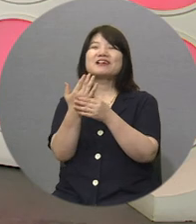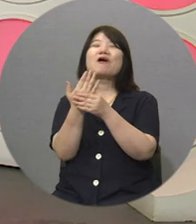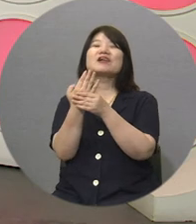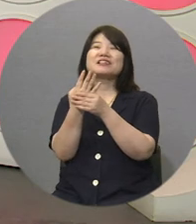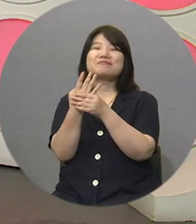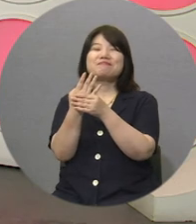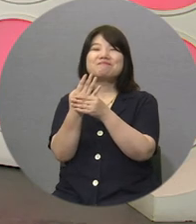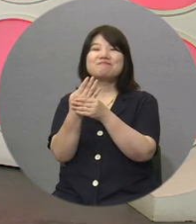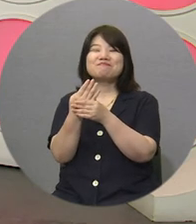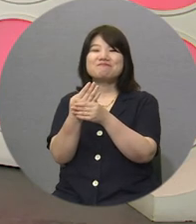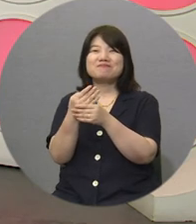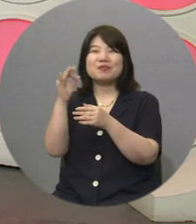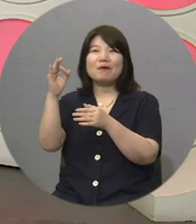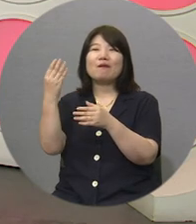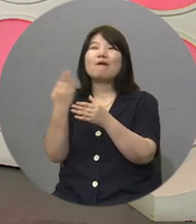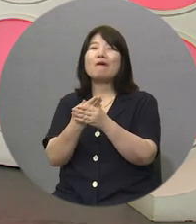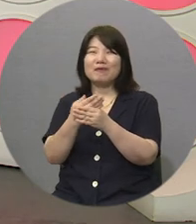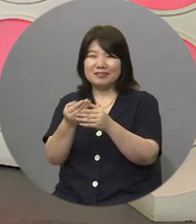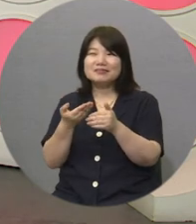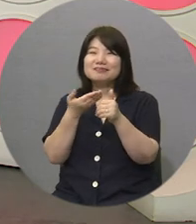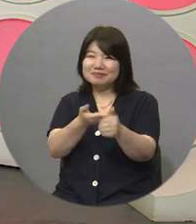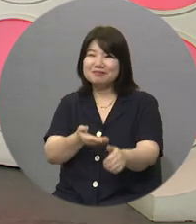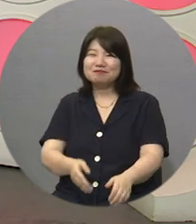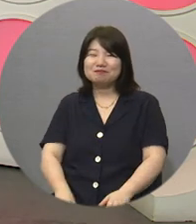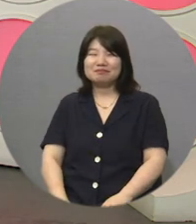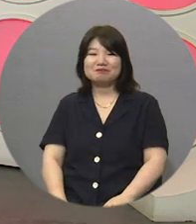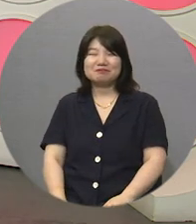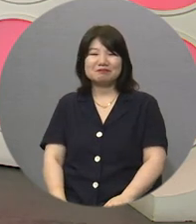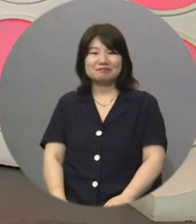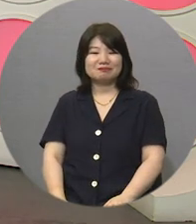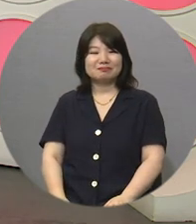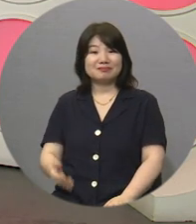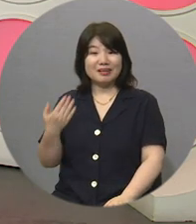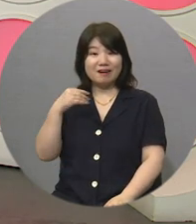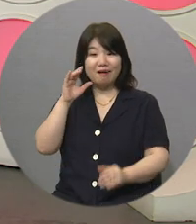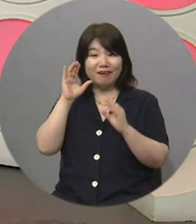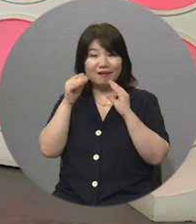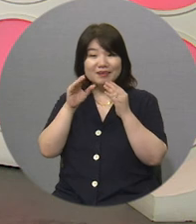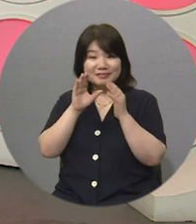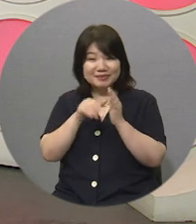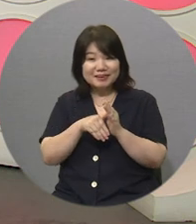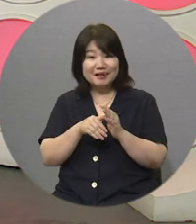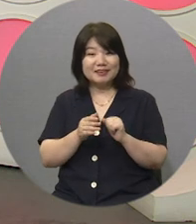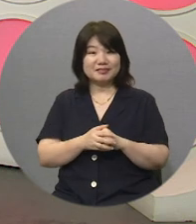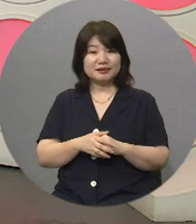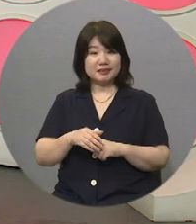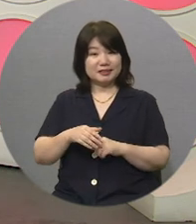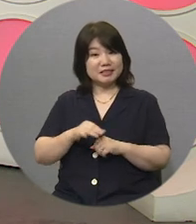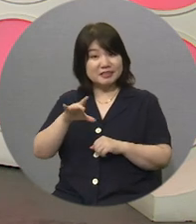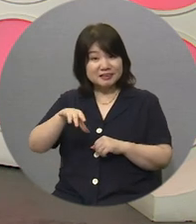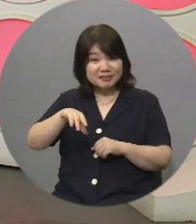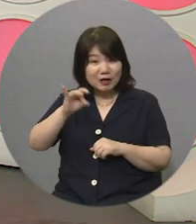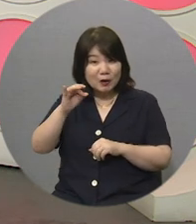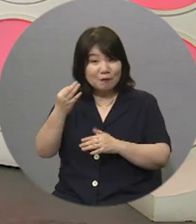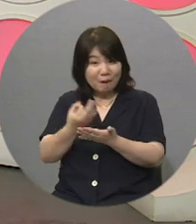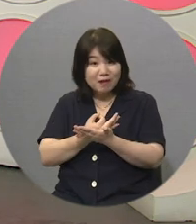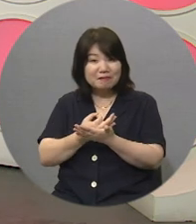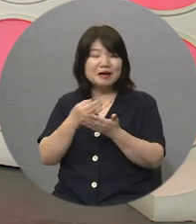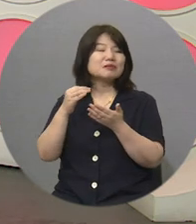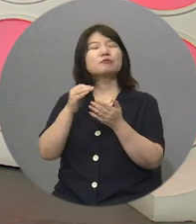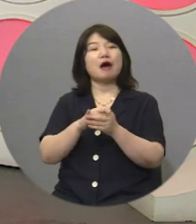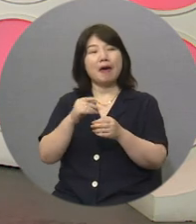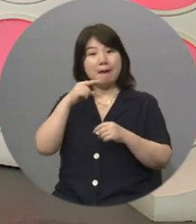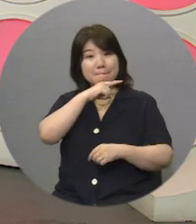네, 현금으로 이걸로. 제가 네, 네 현금 드렸습니다. 맞아요. 예전에 네. 저 어렸을 때 보면은 그 빨간 내복 네, 막 나올 때